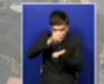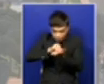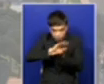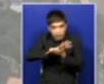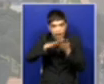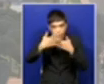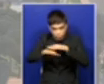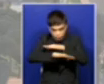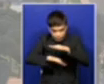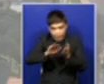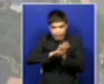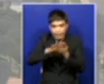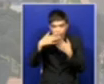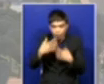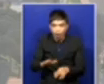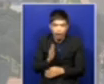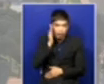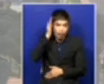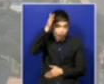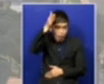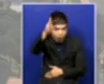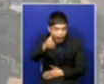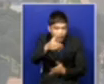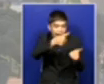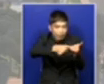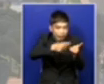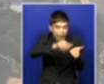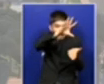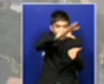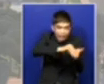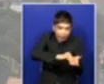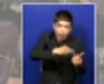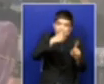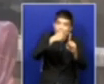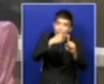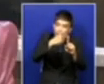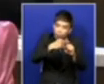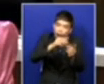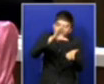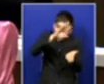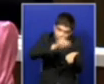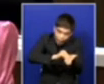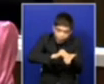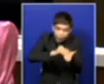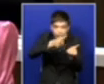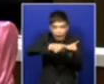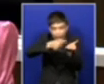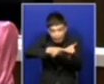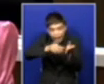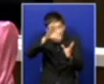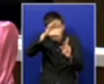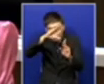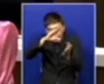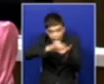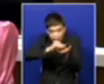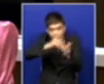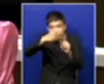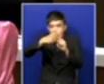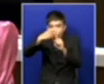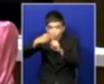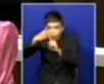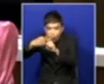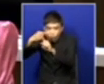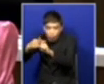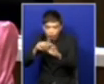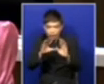าเดี๋ยวแกก็มารีดภาษีเดี๋ยวก็ขึ้นภาษีมูลค่าเพิ่มเพดานอยู่ที่ 11% อยู่ที่